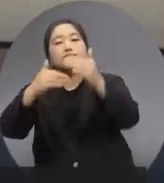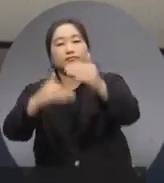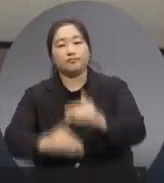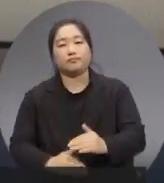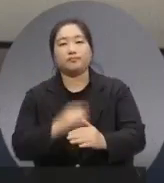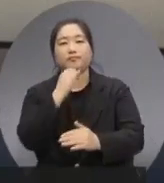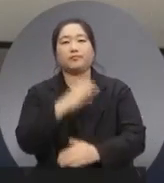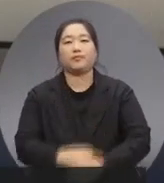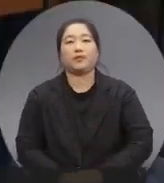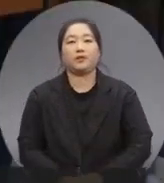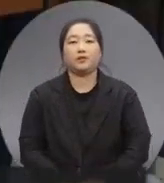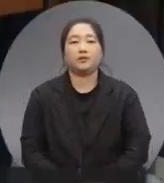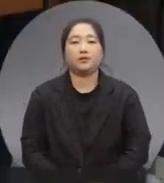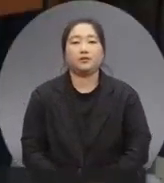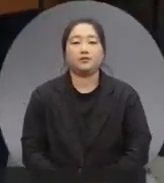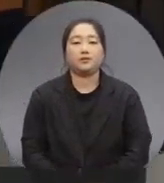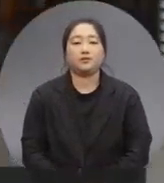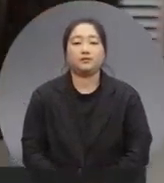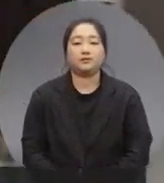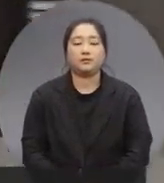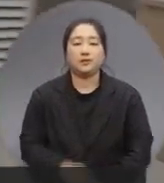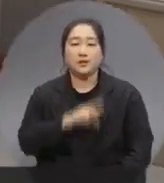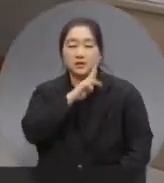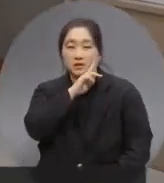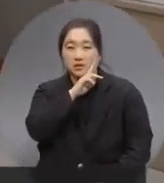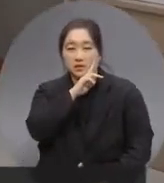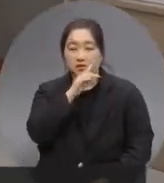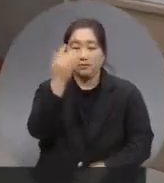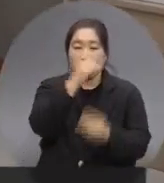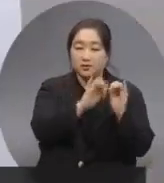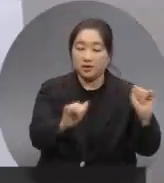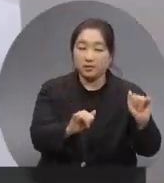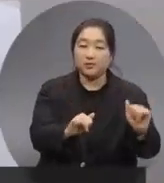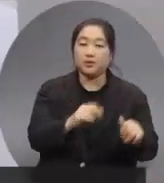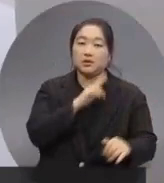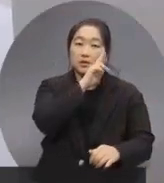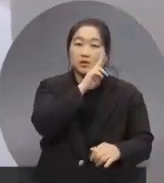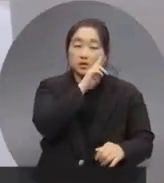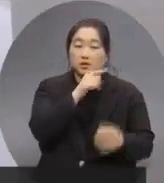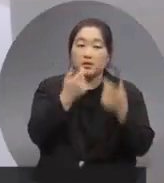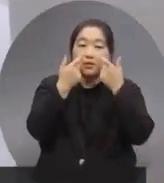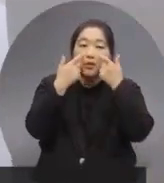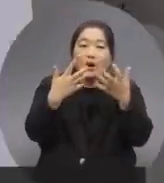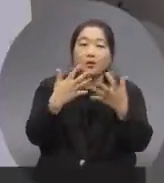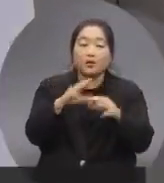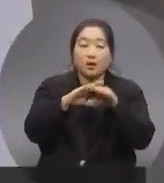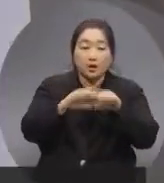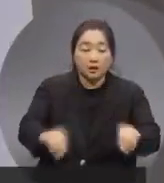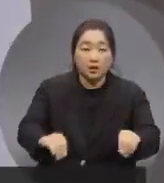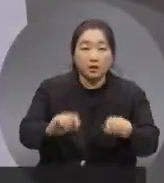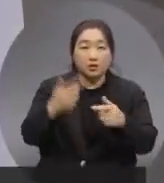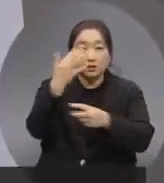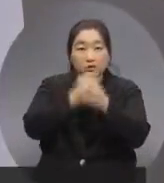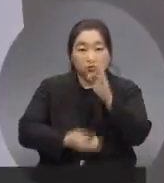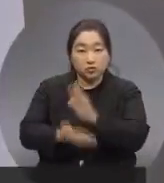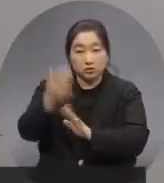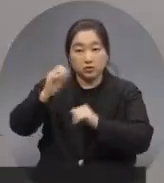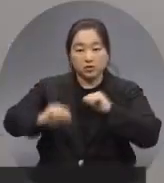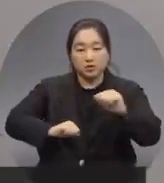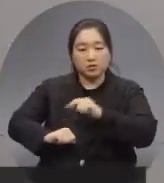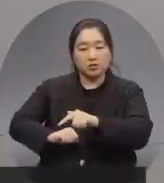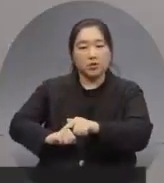그런 절차였기 때문에 의혹을 주장하는 주민들은 의혹을 명확하게 해소하지 않는 청주시의